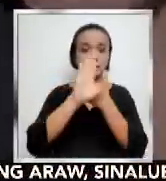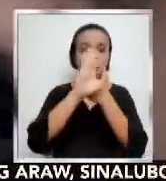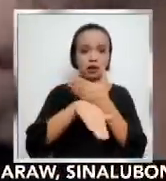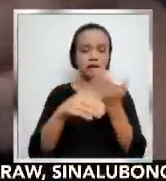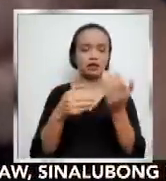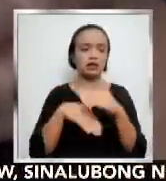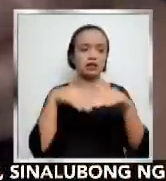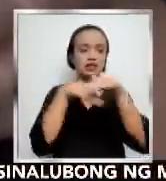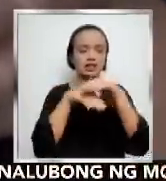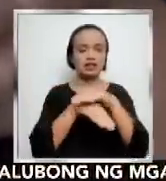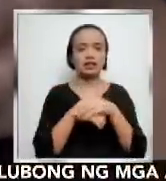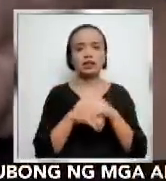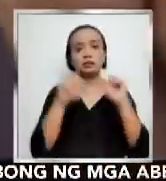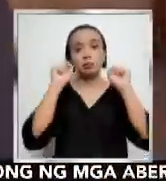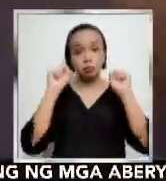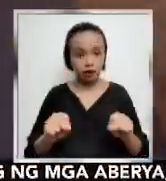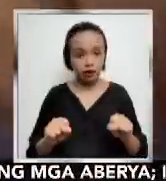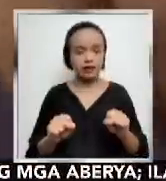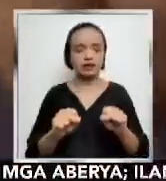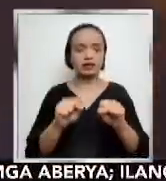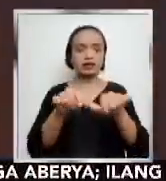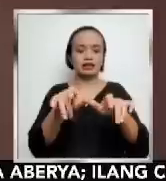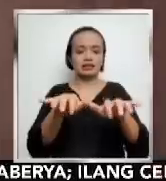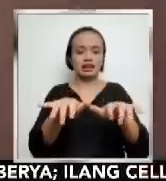kasi nating i-type yung